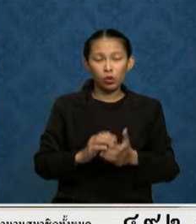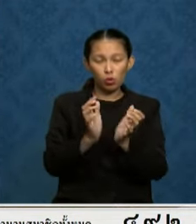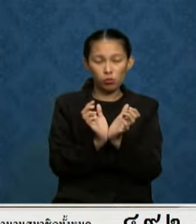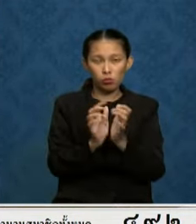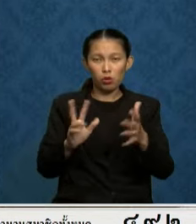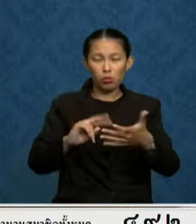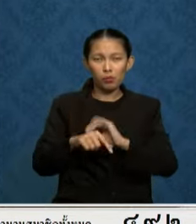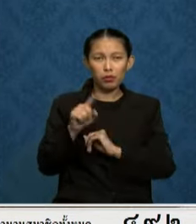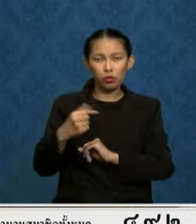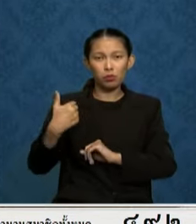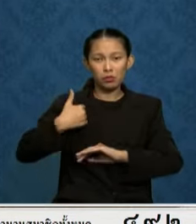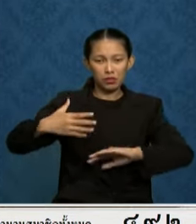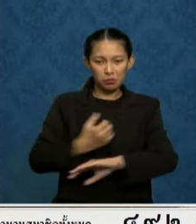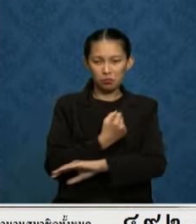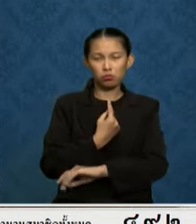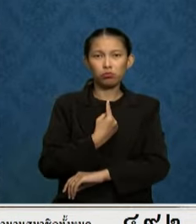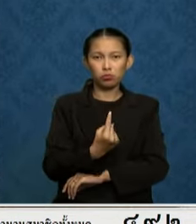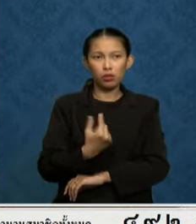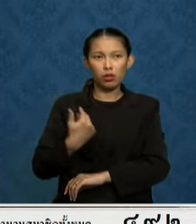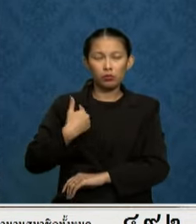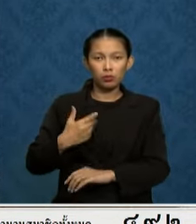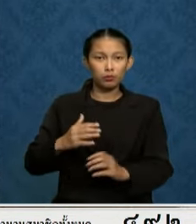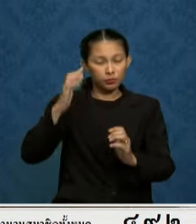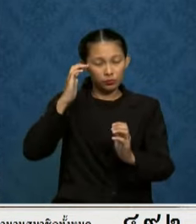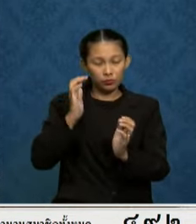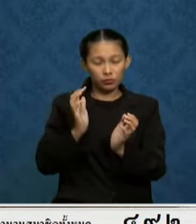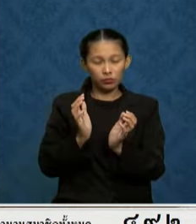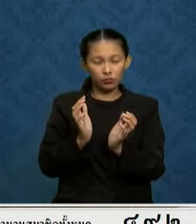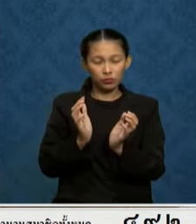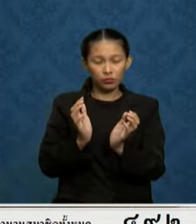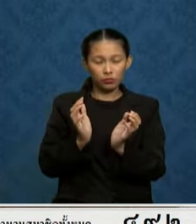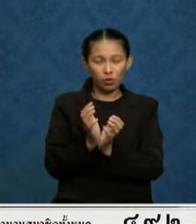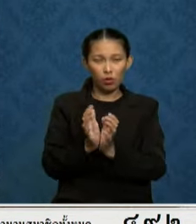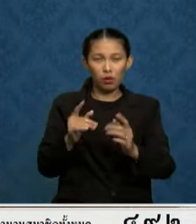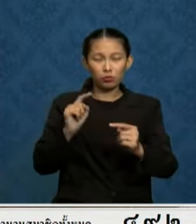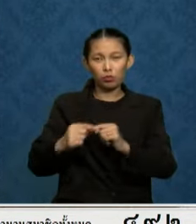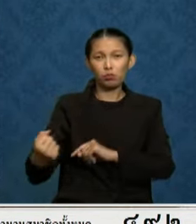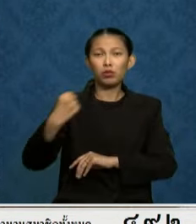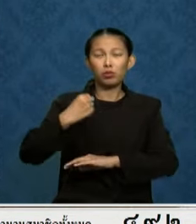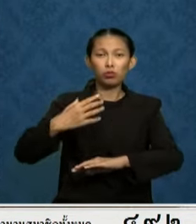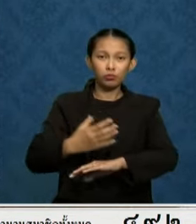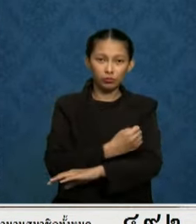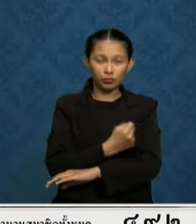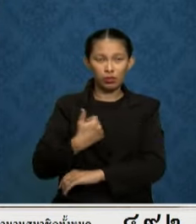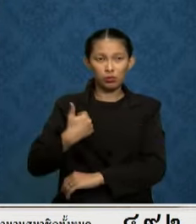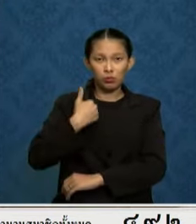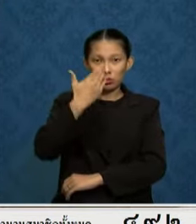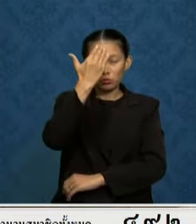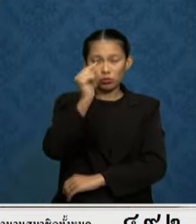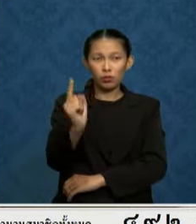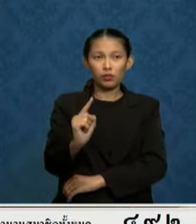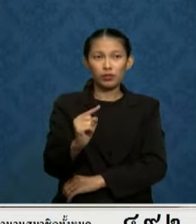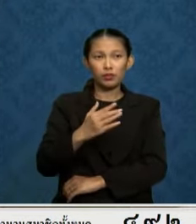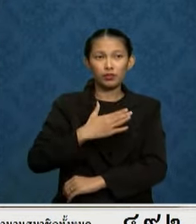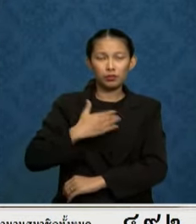ความเป็เอกภาพทางการเมืองการนิลโษกรรมต้องนำไปสู่ความมนคงทางการเมืองเพื่อที่เราจะ